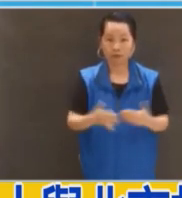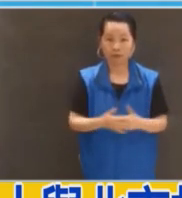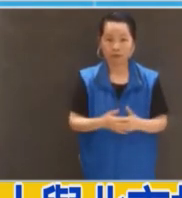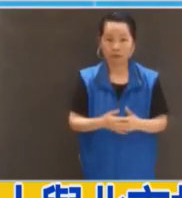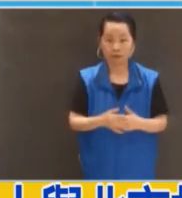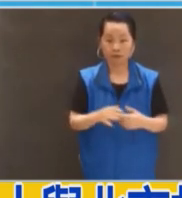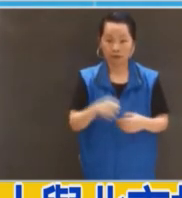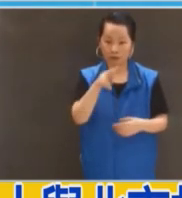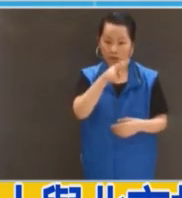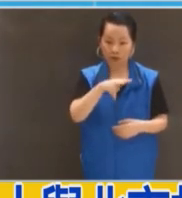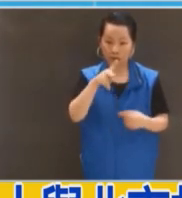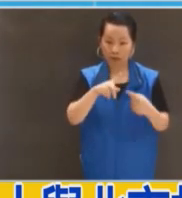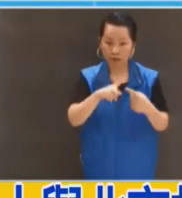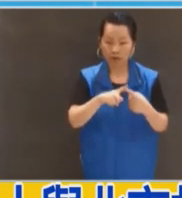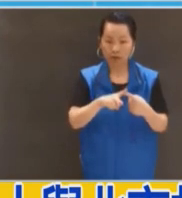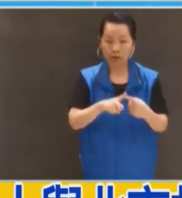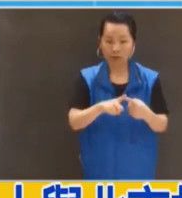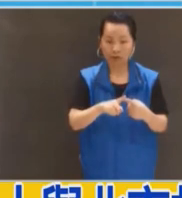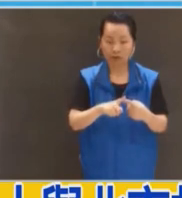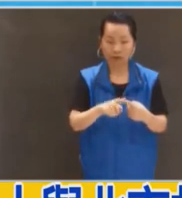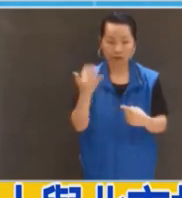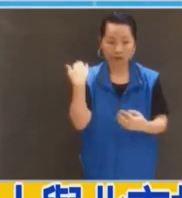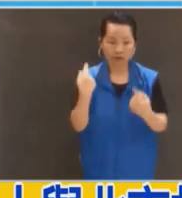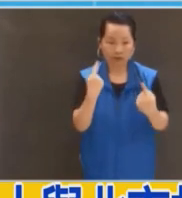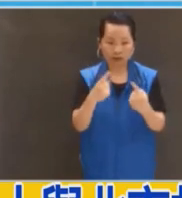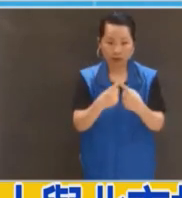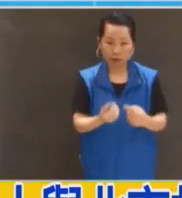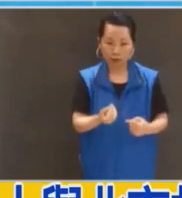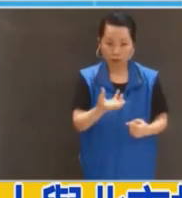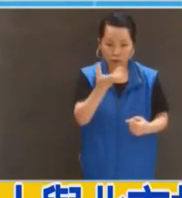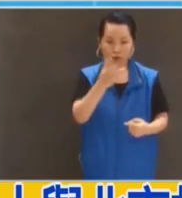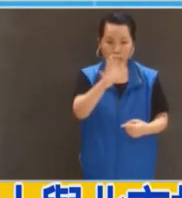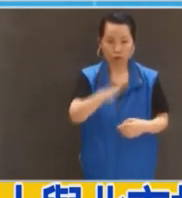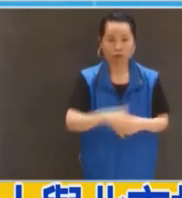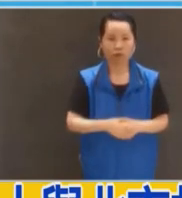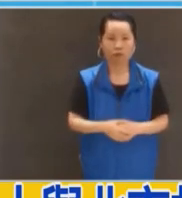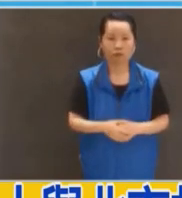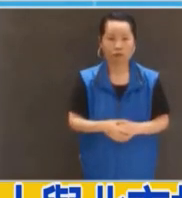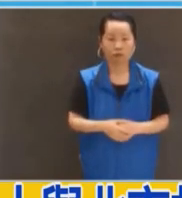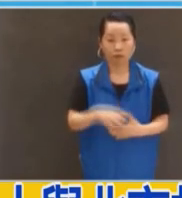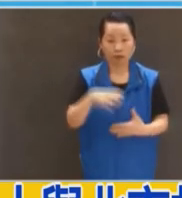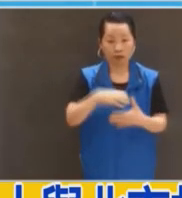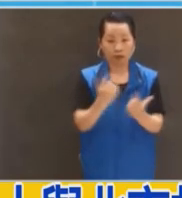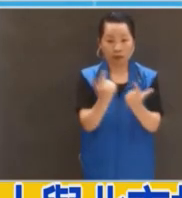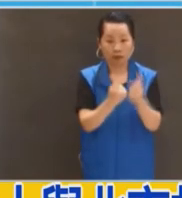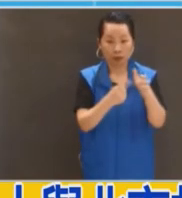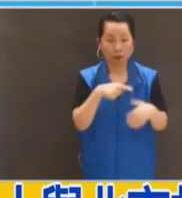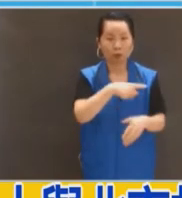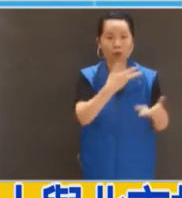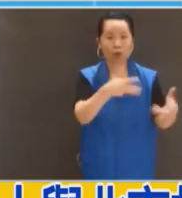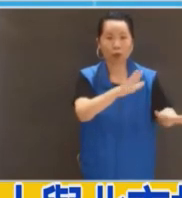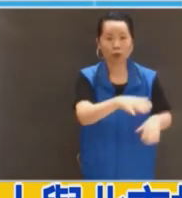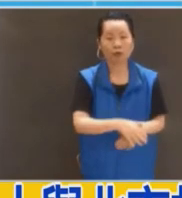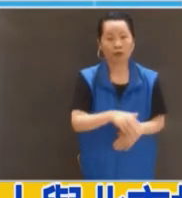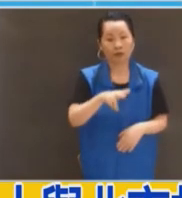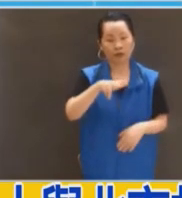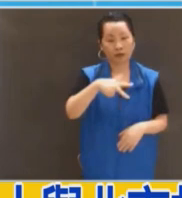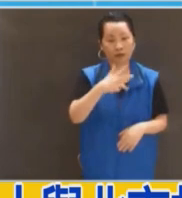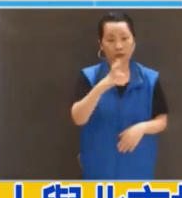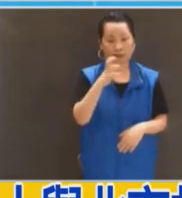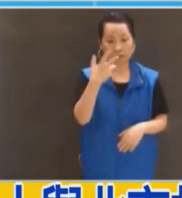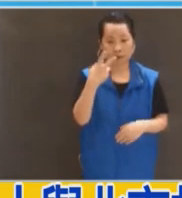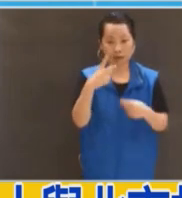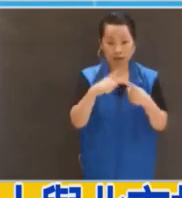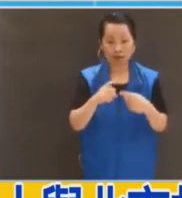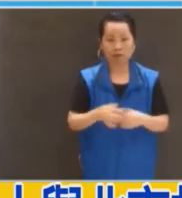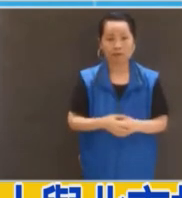有2000个是比平常高出很多。那这里面有注释，有北农史在昨天是773。